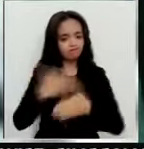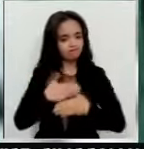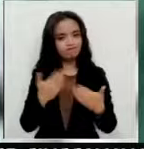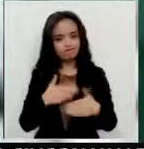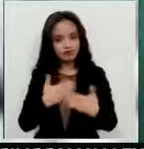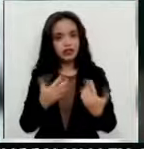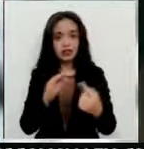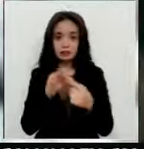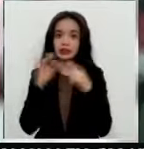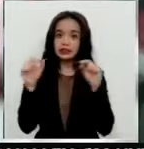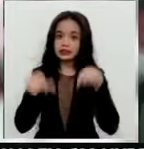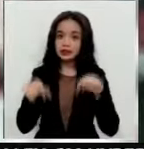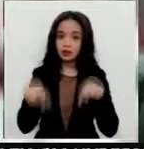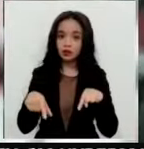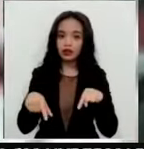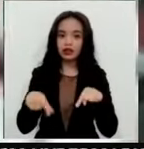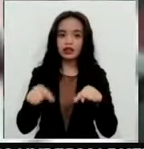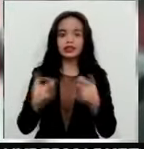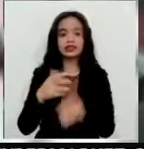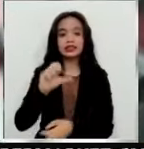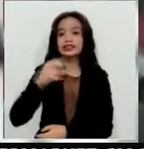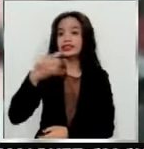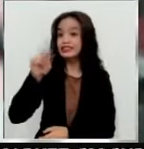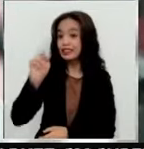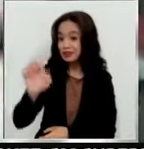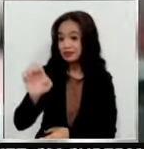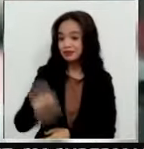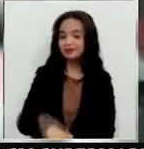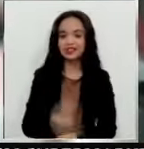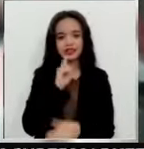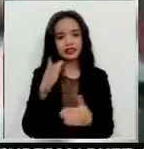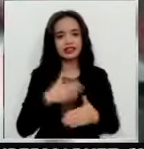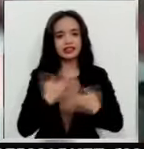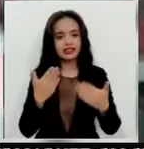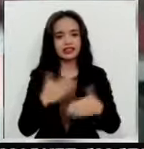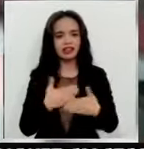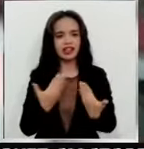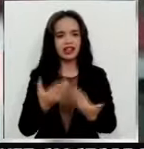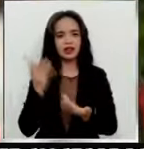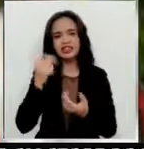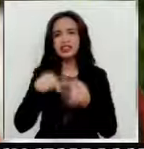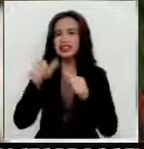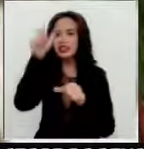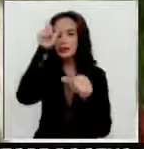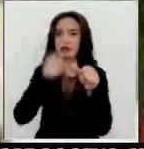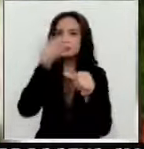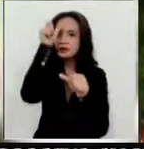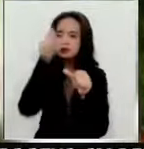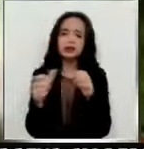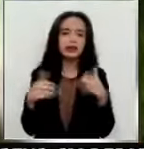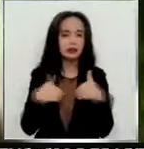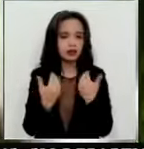dito sa shrine. Konting kasiyahan lang din po. Para po kasing bumabalik kami sa pagkabata.